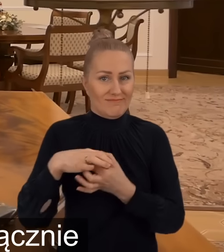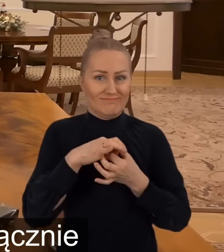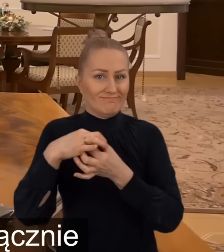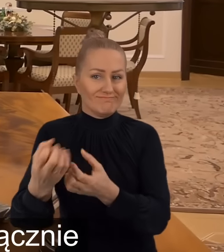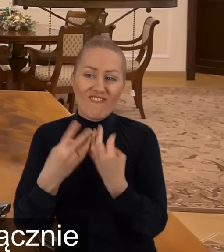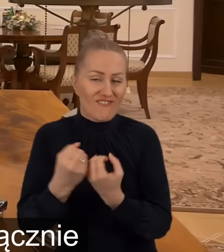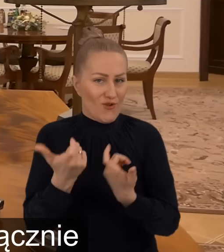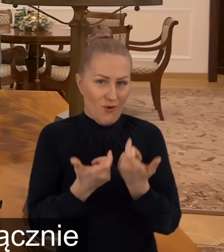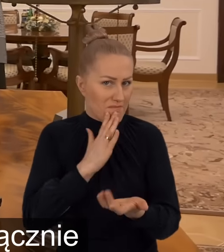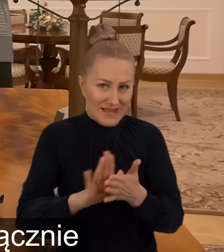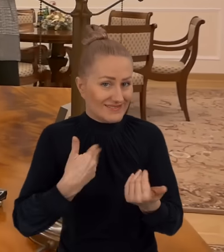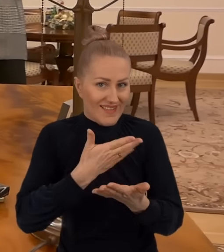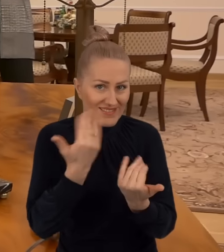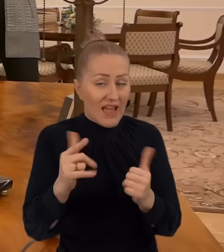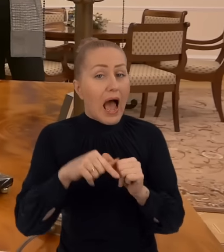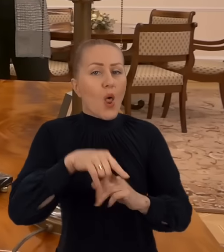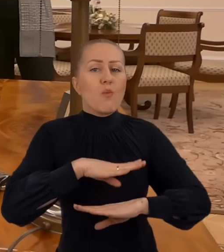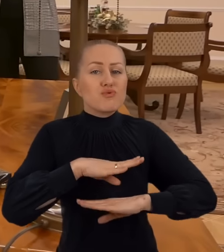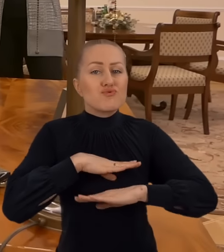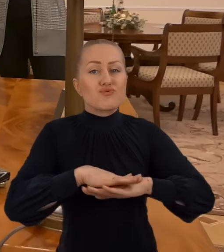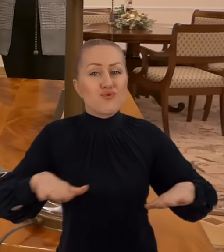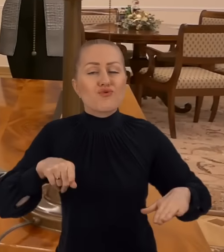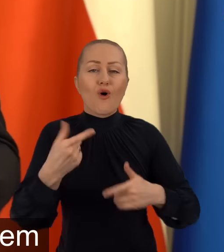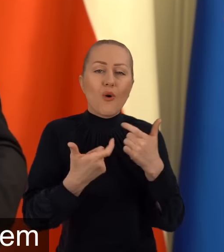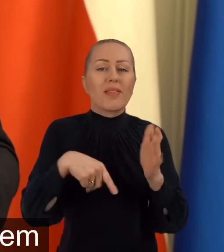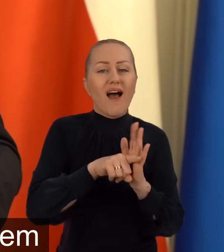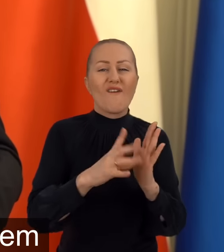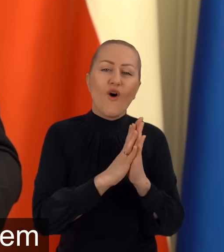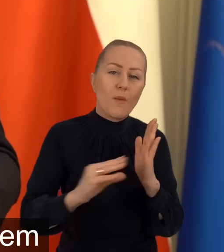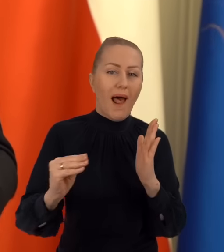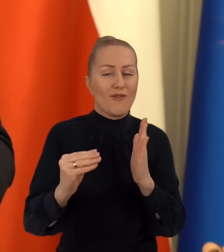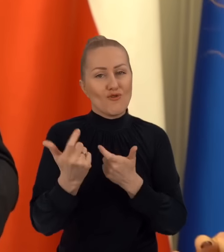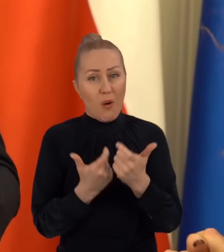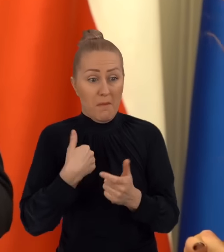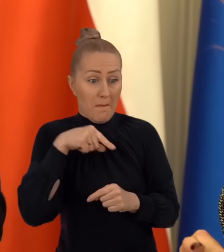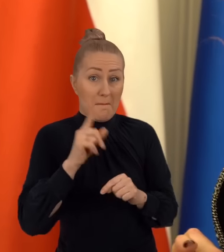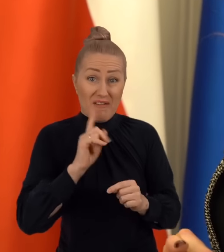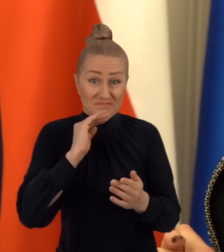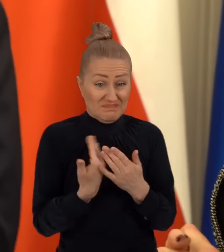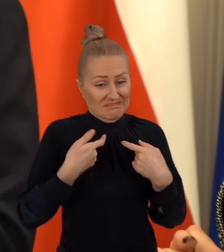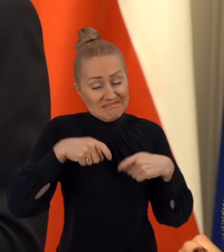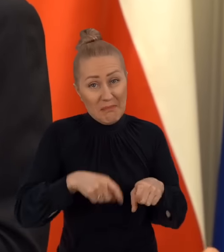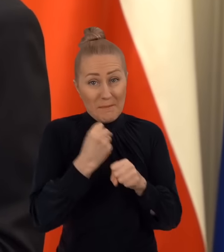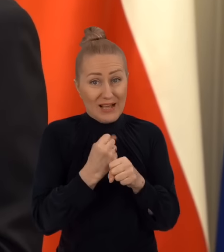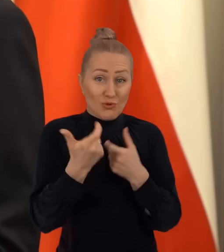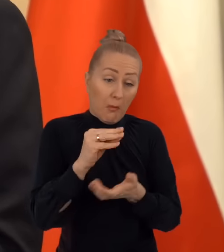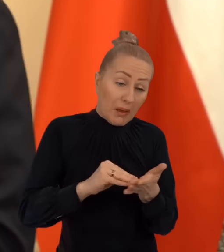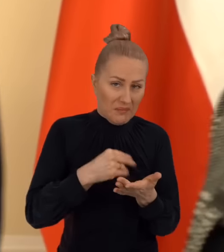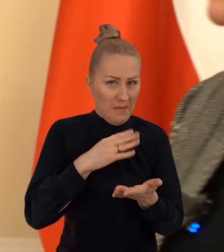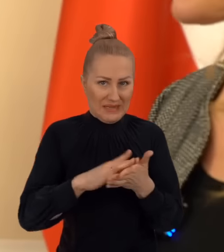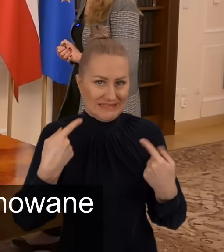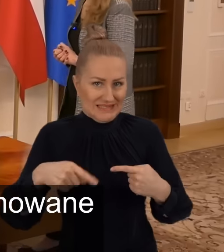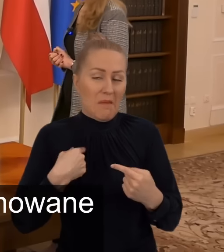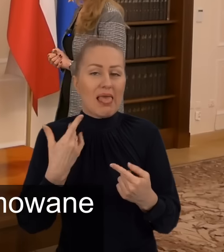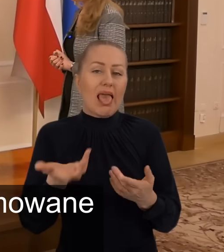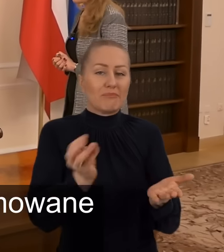to biurko chyba jest wyłącznie do jakichś czynności formalno-proceduralnych. Ja nigdy przy nim nie pracowałem, mówiąc szczerze. Stoi tu moje zdjęcie z moją